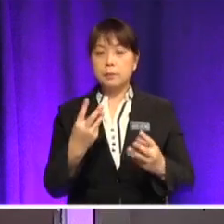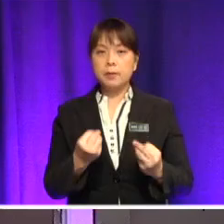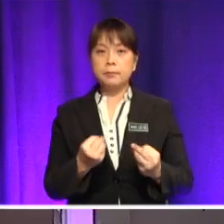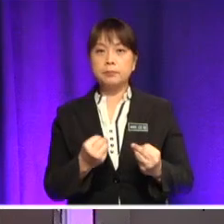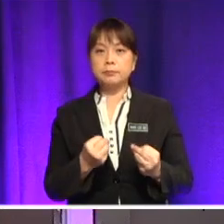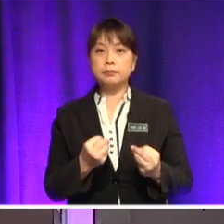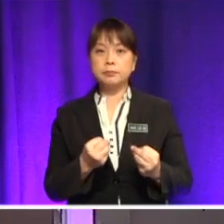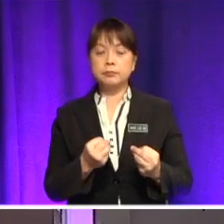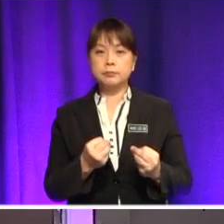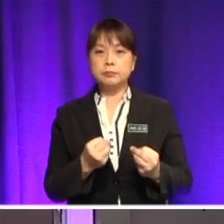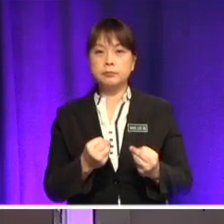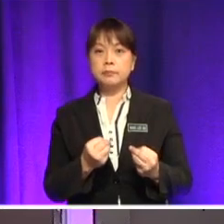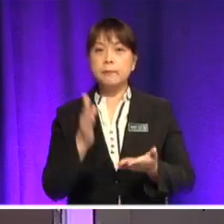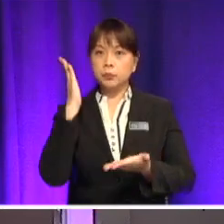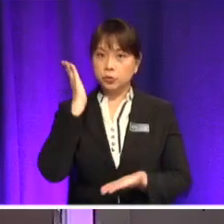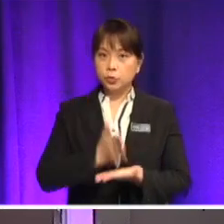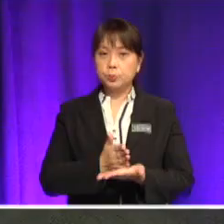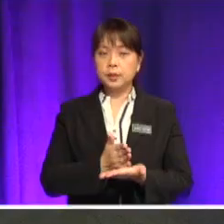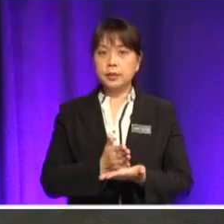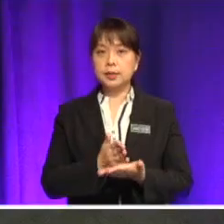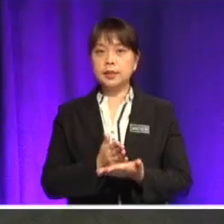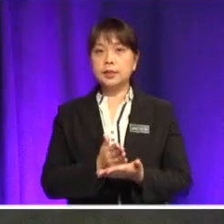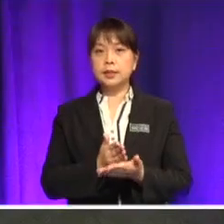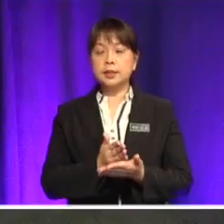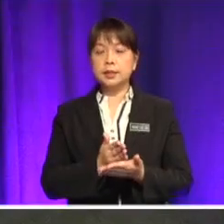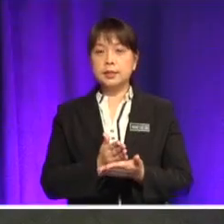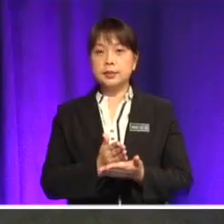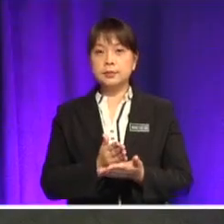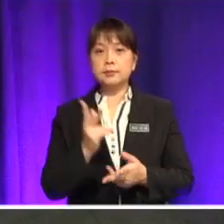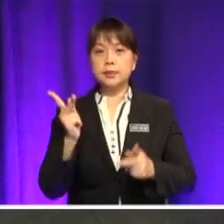kita tekan pada bawah itu kita Panggil pada